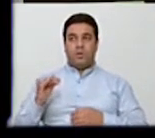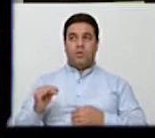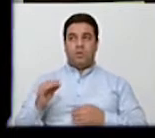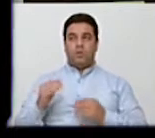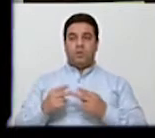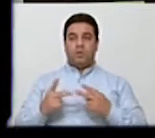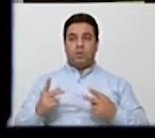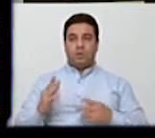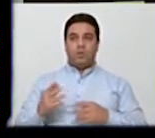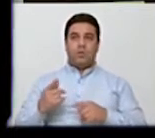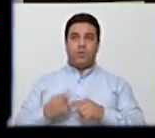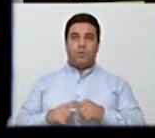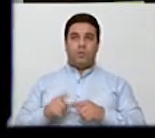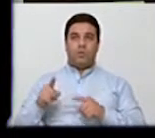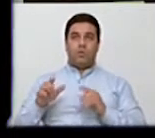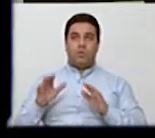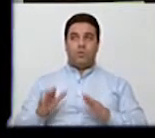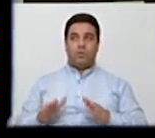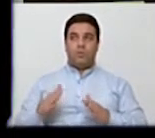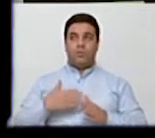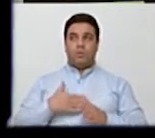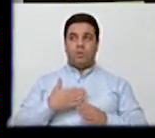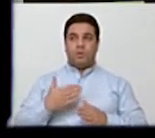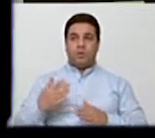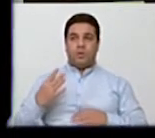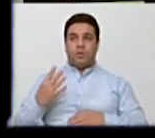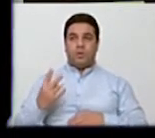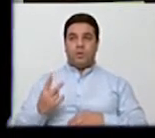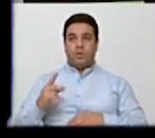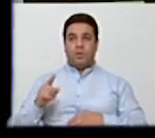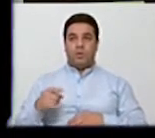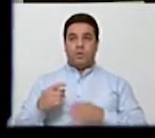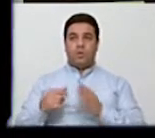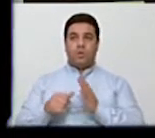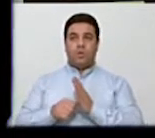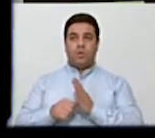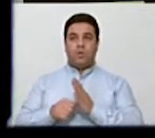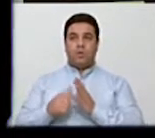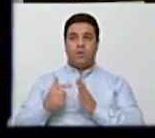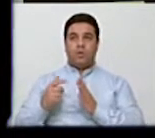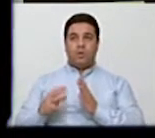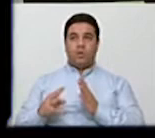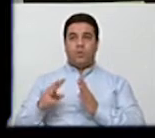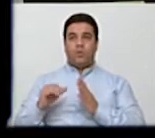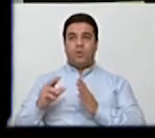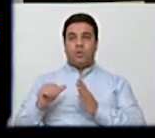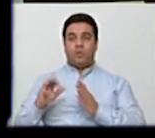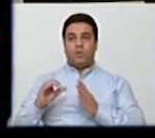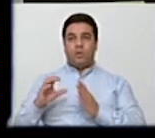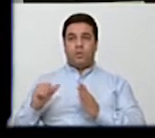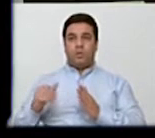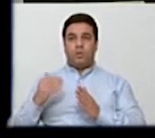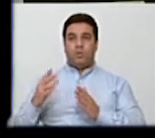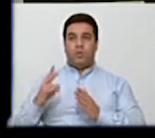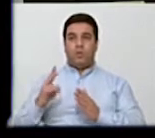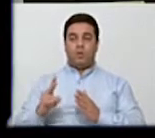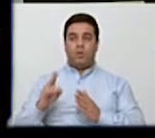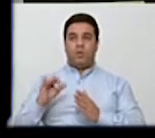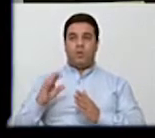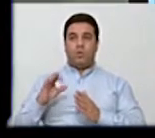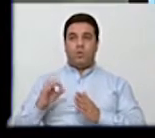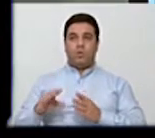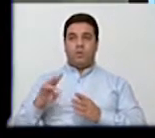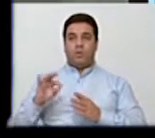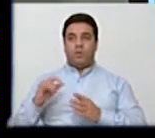molar konsentratsiyasi kelib chiqadi. Demak, bu yerda bizda 42,16 gram erigan modda massasi uning natriy sulfatning,